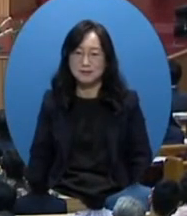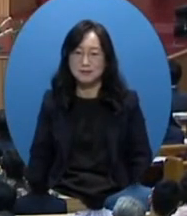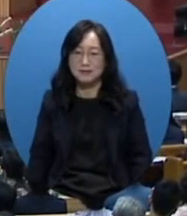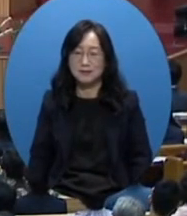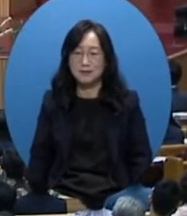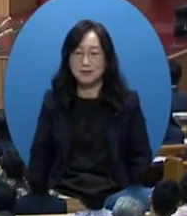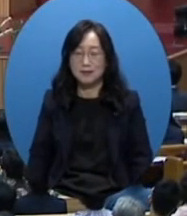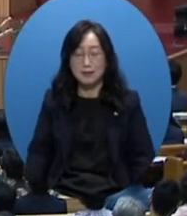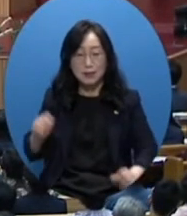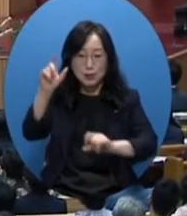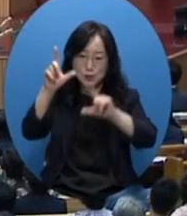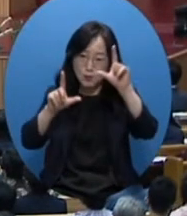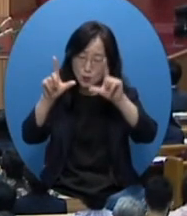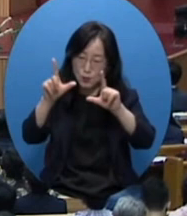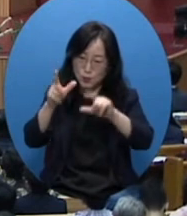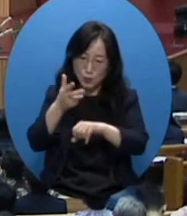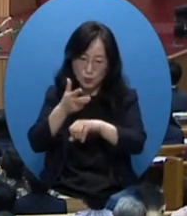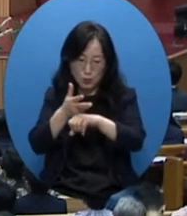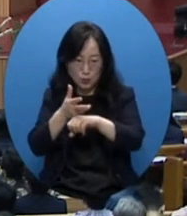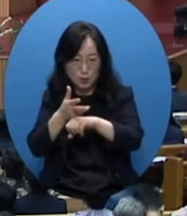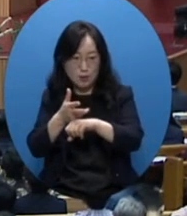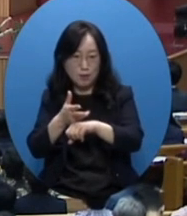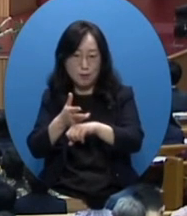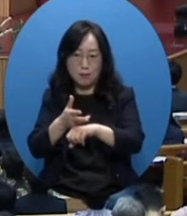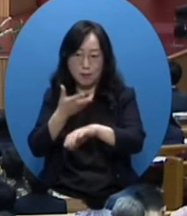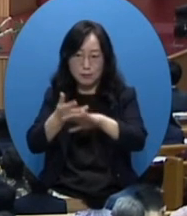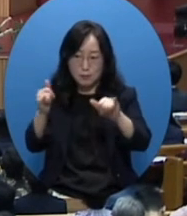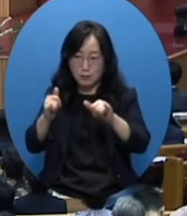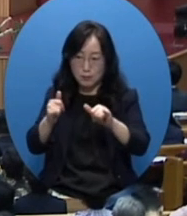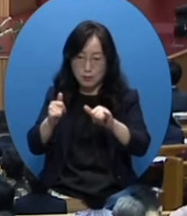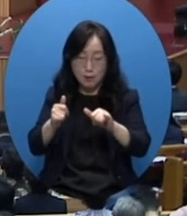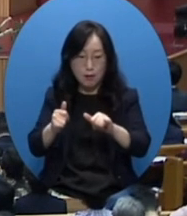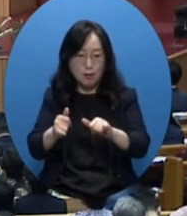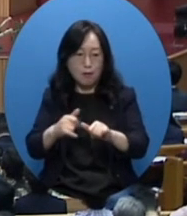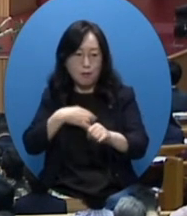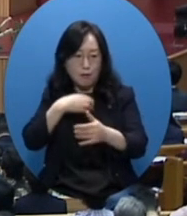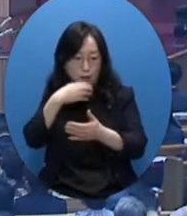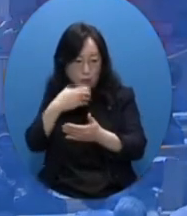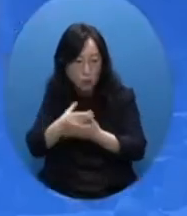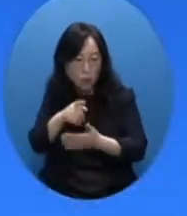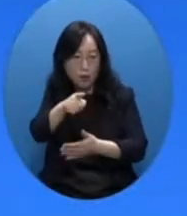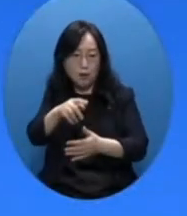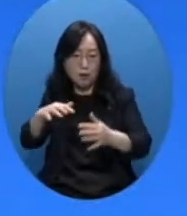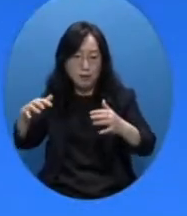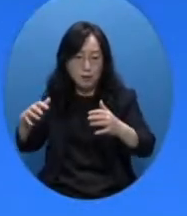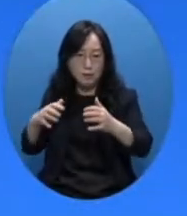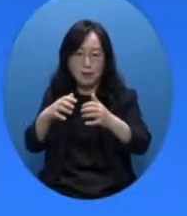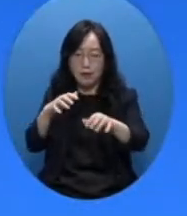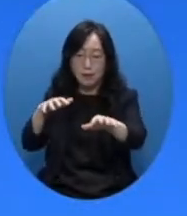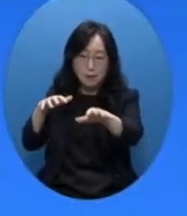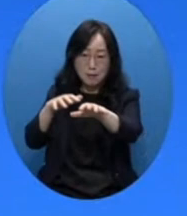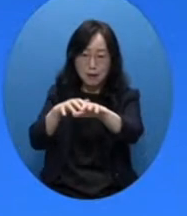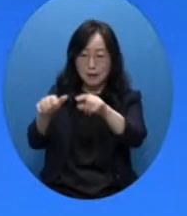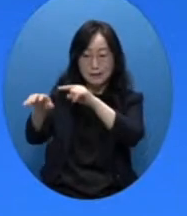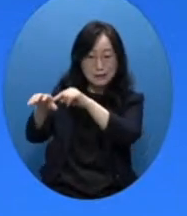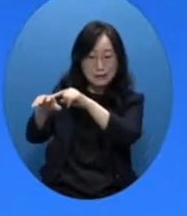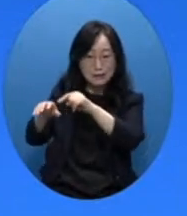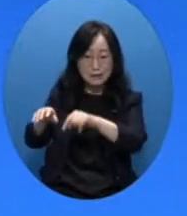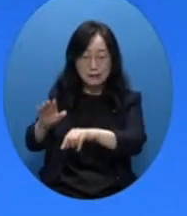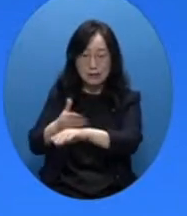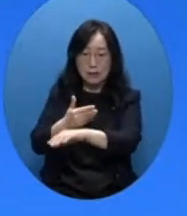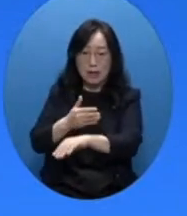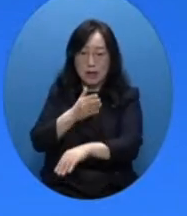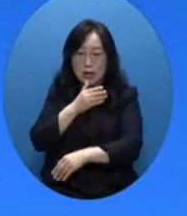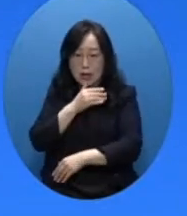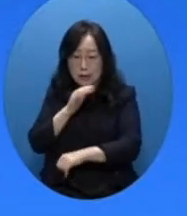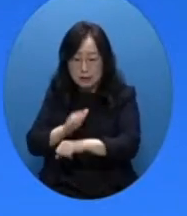이 모습을 지켜본 사람들이 큰 감동을 받았습니다. 무엇보다도 교통사고를 낸 분이 자기가 너무나